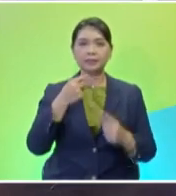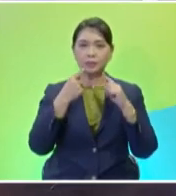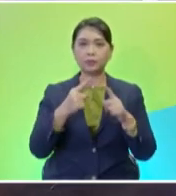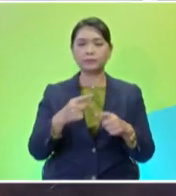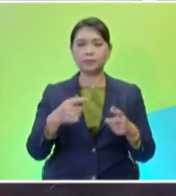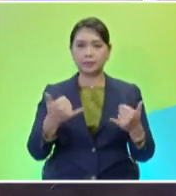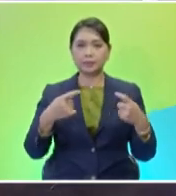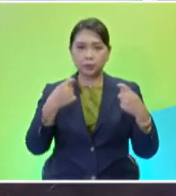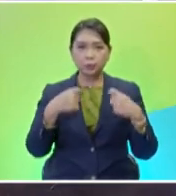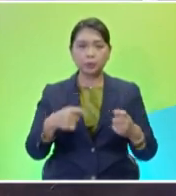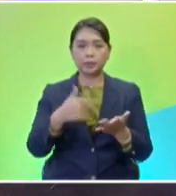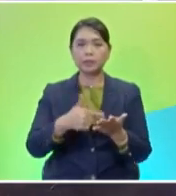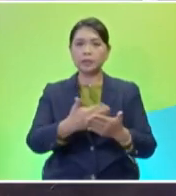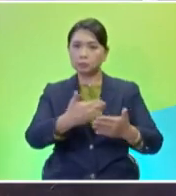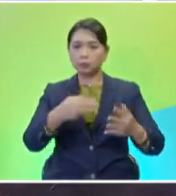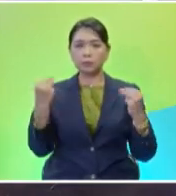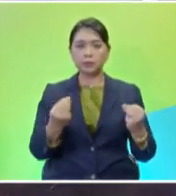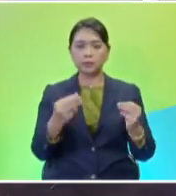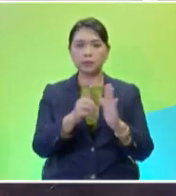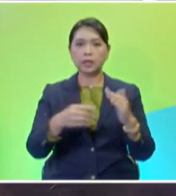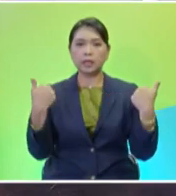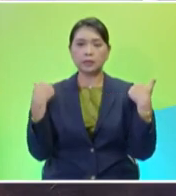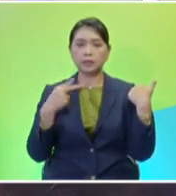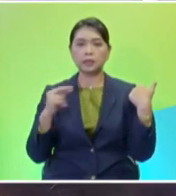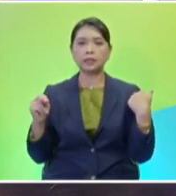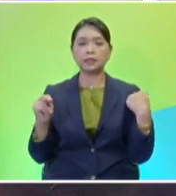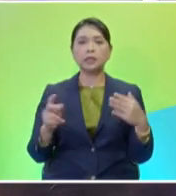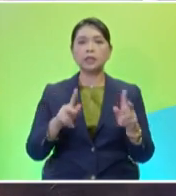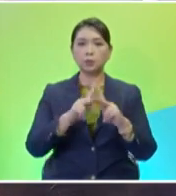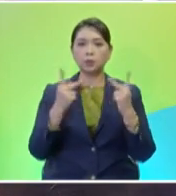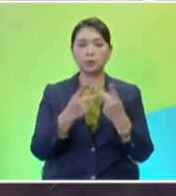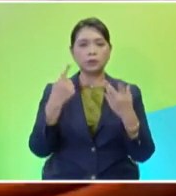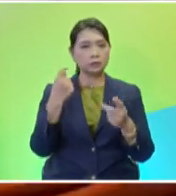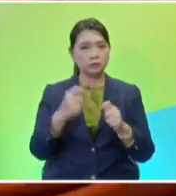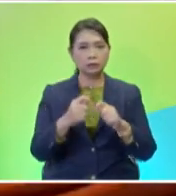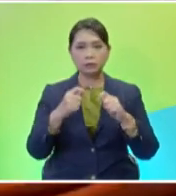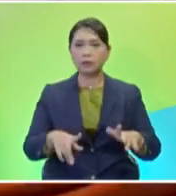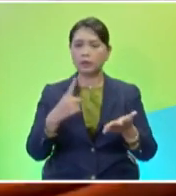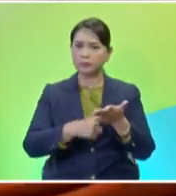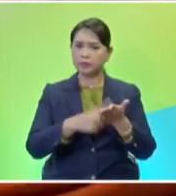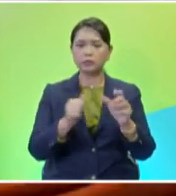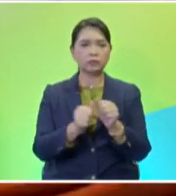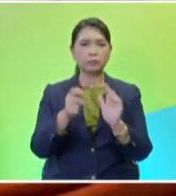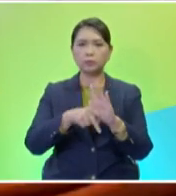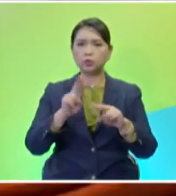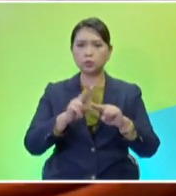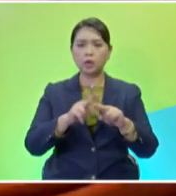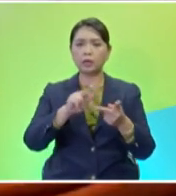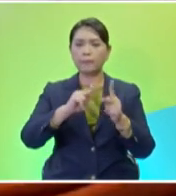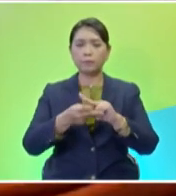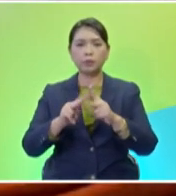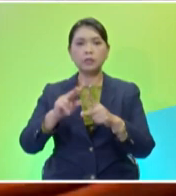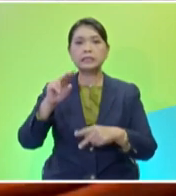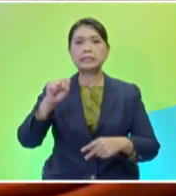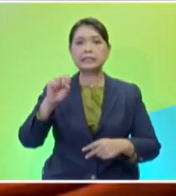sebelum majelis tersebut diadakan keluarga prabu telah berbincang dengan penduduk Kampung Sentosa apakah nilai yang terdapat